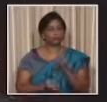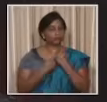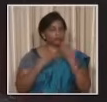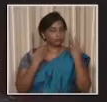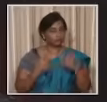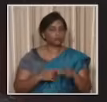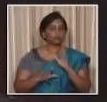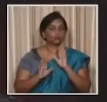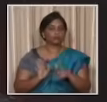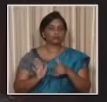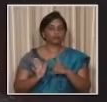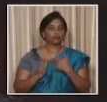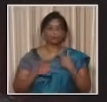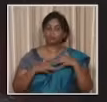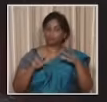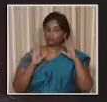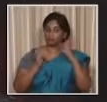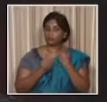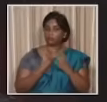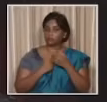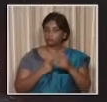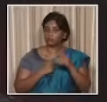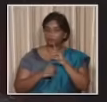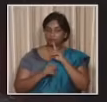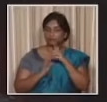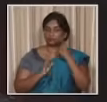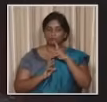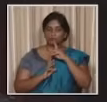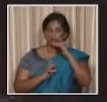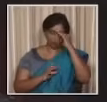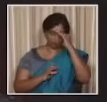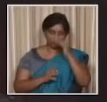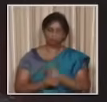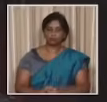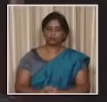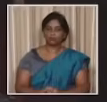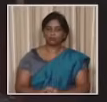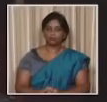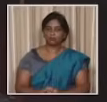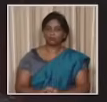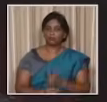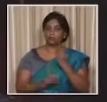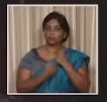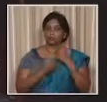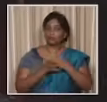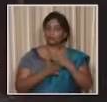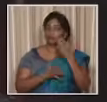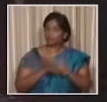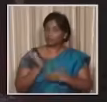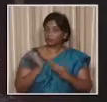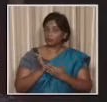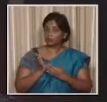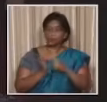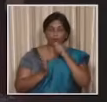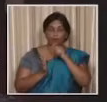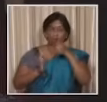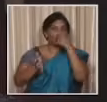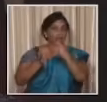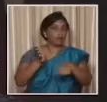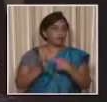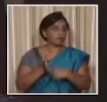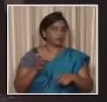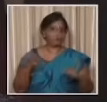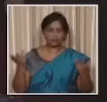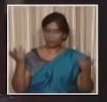විමර්ශනයක් කරා හැබැයි මේක අරුම පුදුම විමර්ශනයක් කරු නියෝජ්‍ය කතානායකතුමනි විමර්ශන වාර්තාවට කිසිම කෙනෙක්